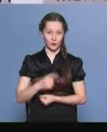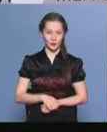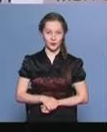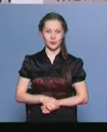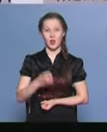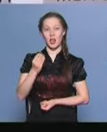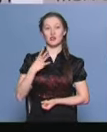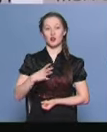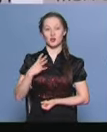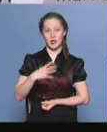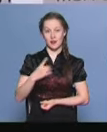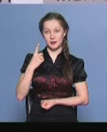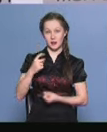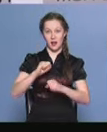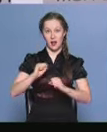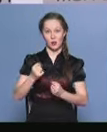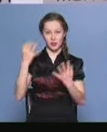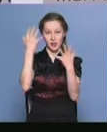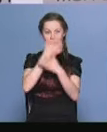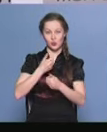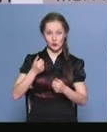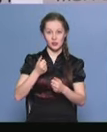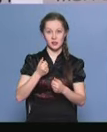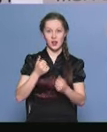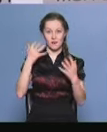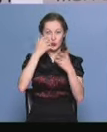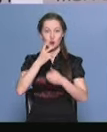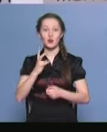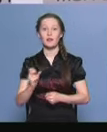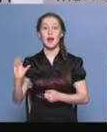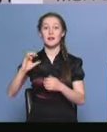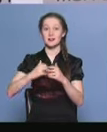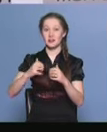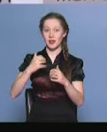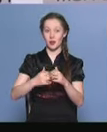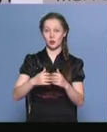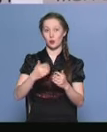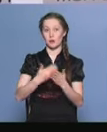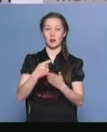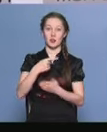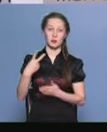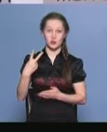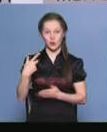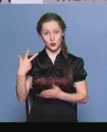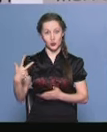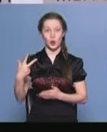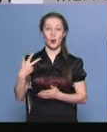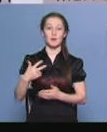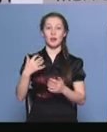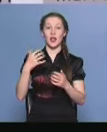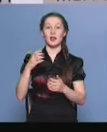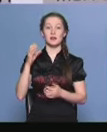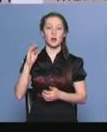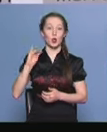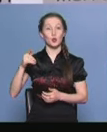Еще ожидается одна холодная ночь. Ночь на среду до минус 2, минус 3 градусов по северным районам Удмуртии. В центральных и южных 0,